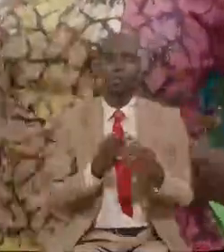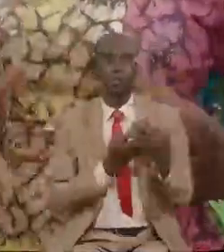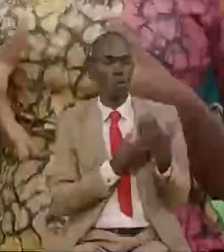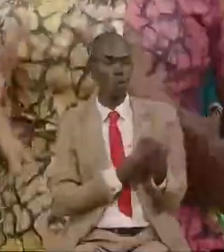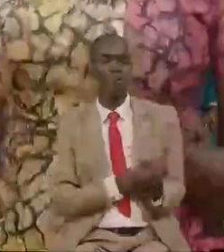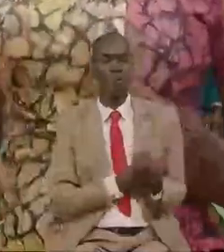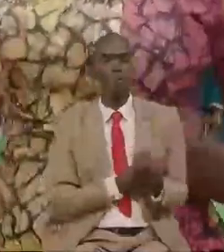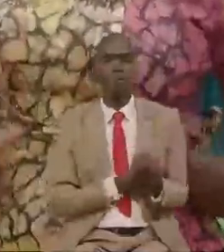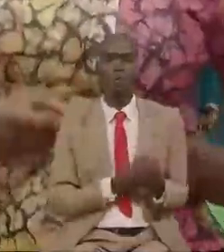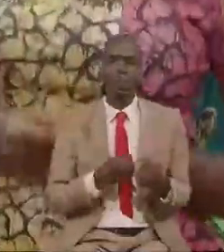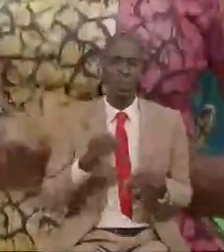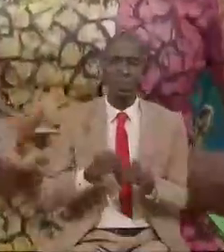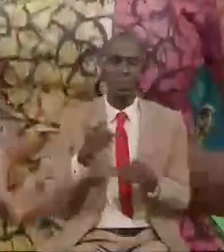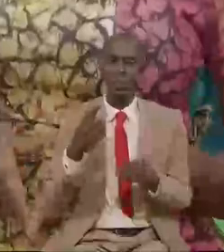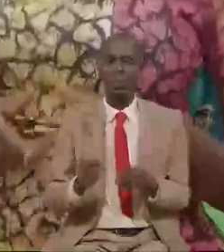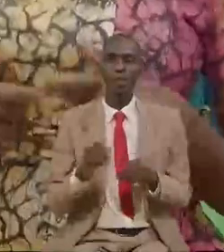la confiance spirituelle.